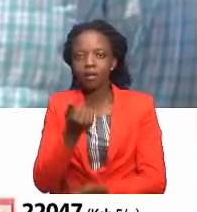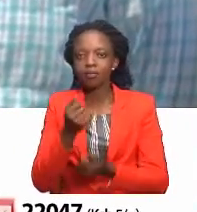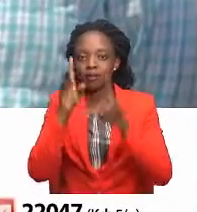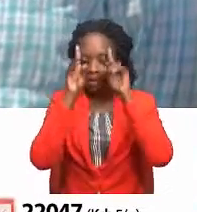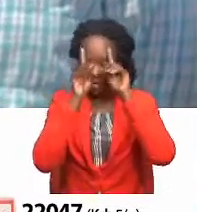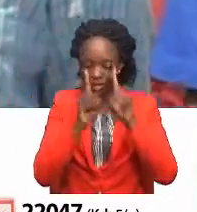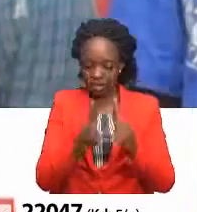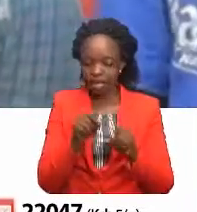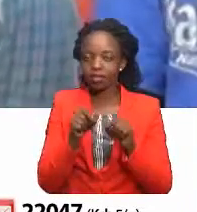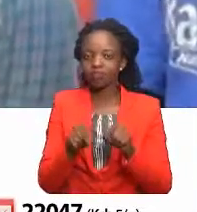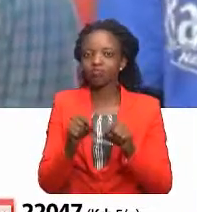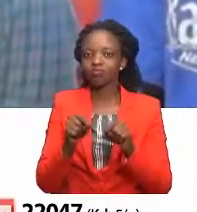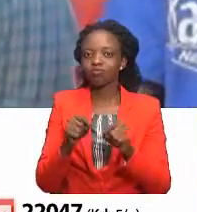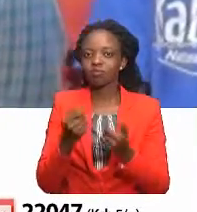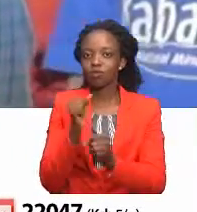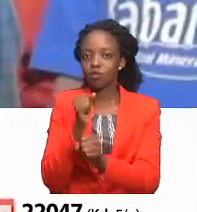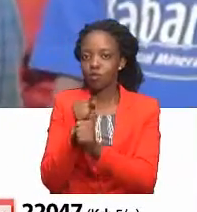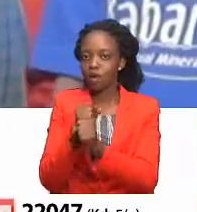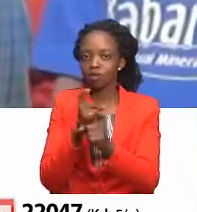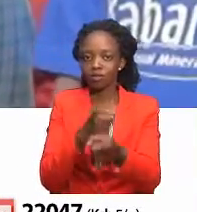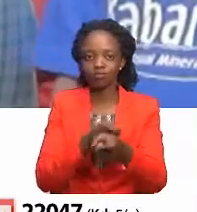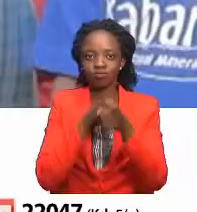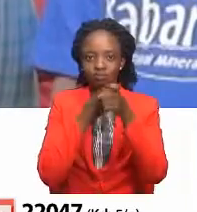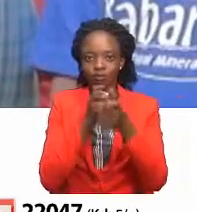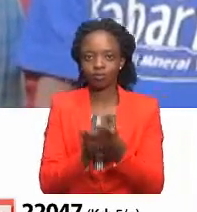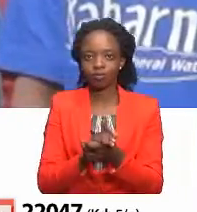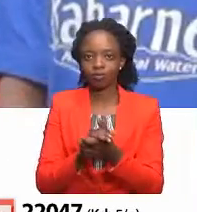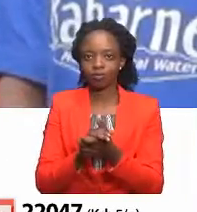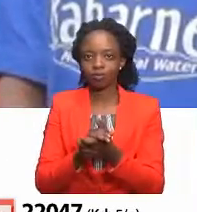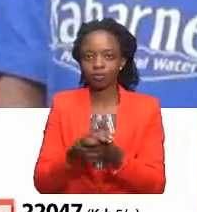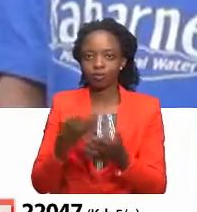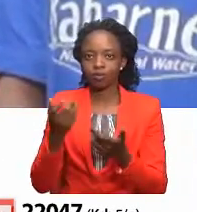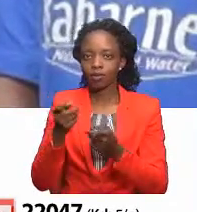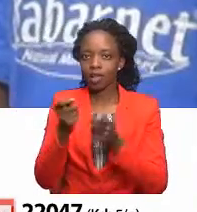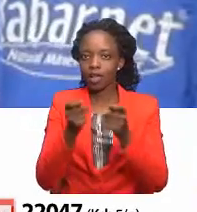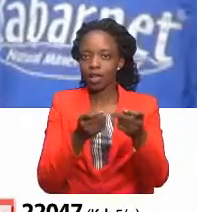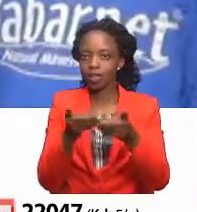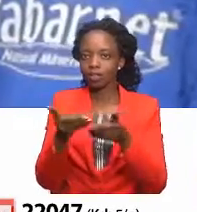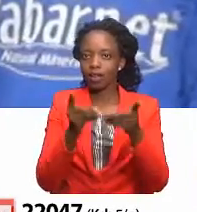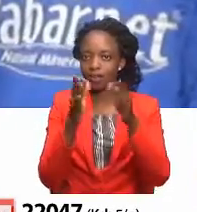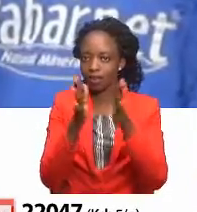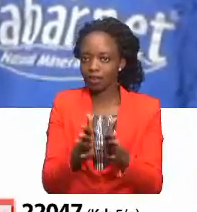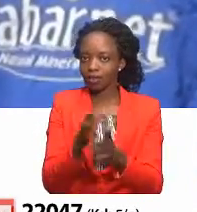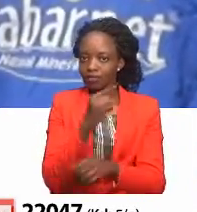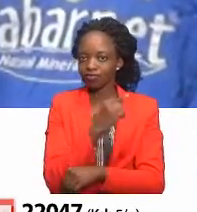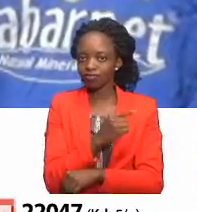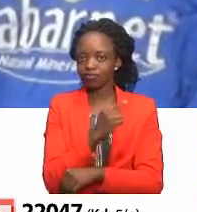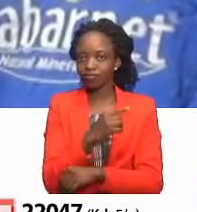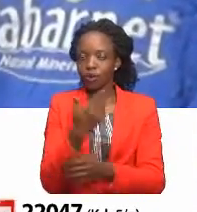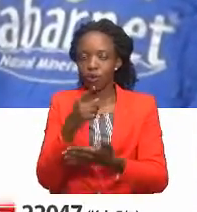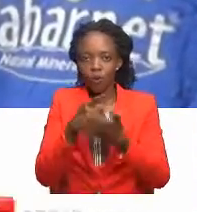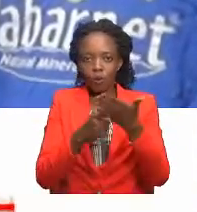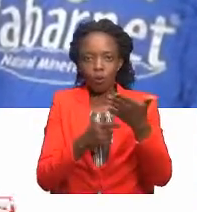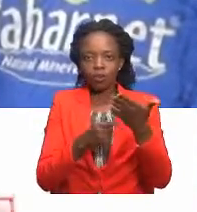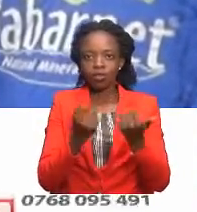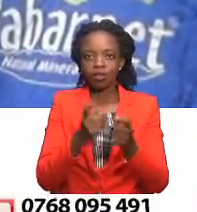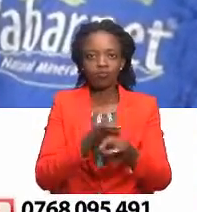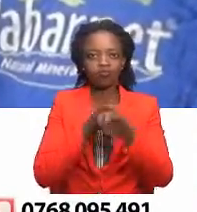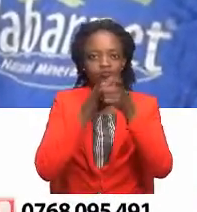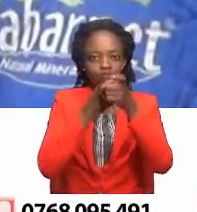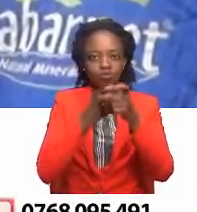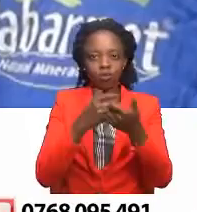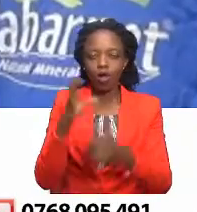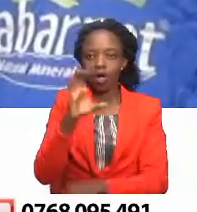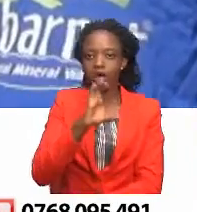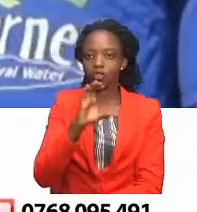kuendesha shughuli hii. Moja kwa moja, bwana mkurugenzi, ni kwa nini duka hili likaamua kuendesha shughuli hii angalau kuweza kuzawadi wateja